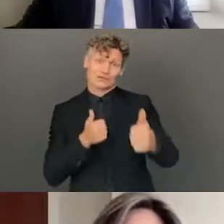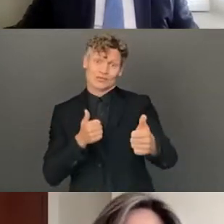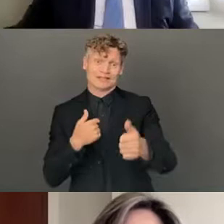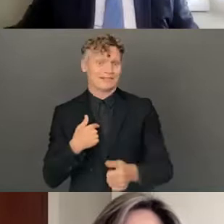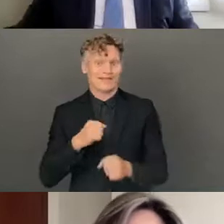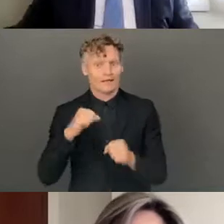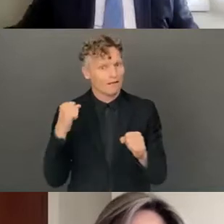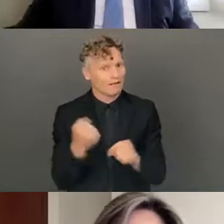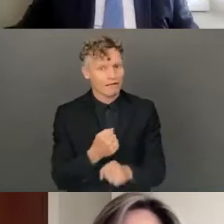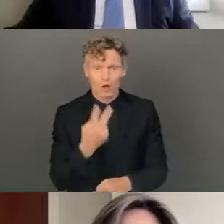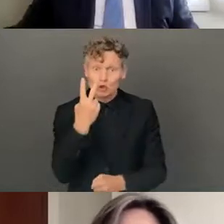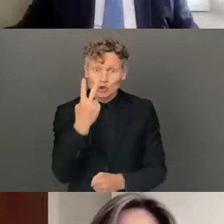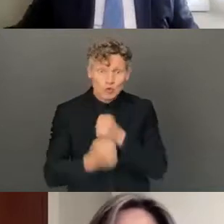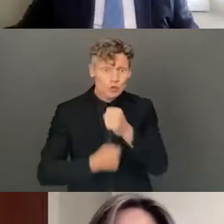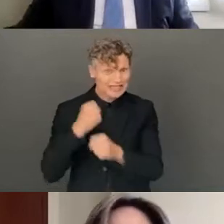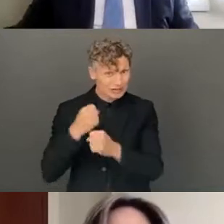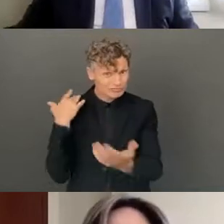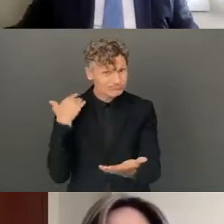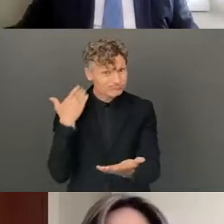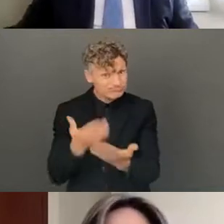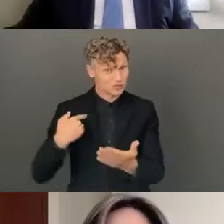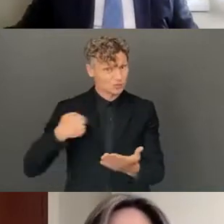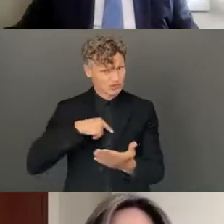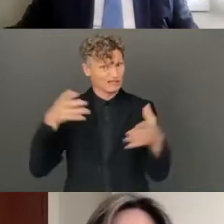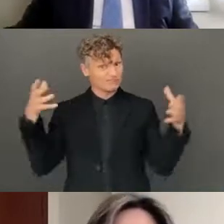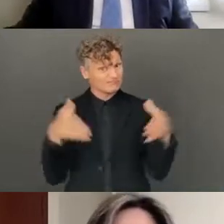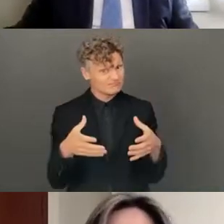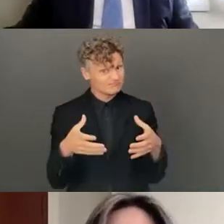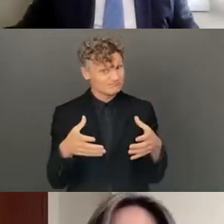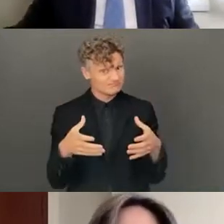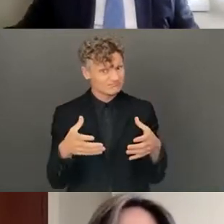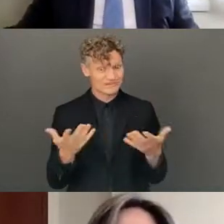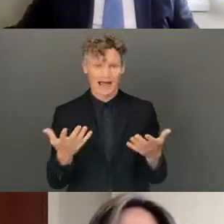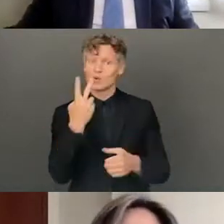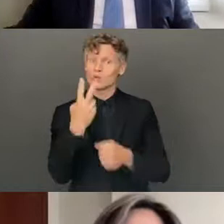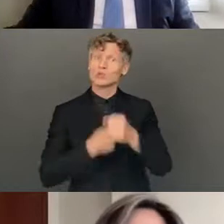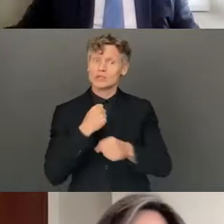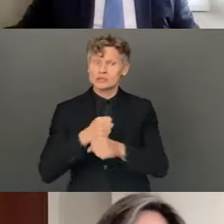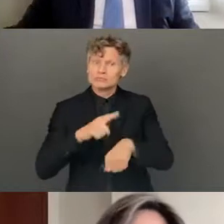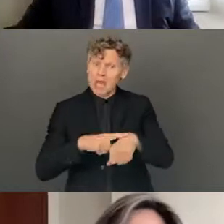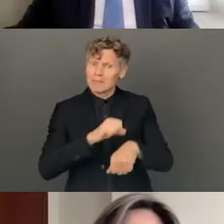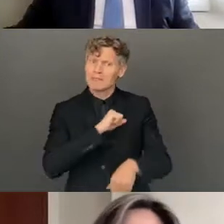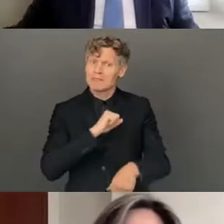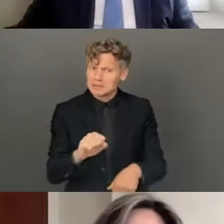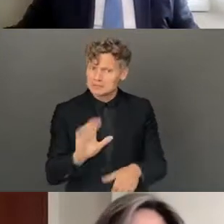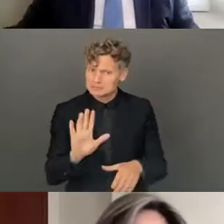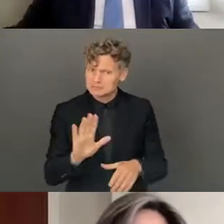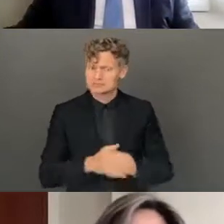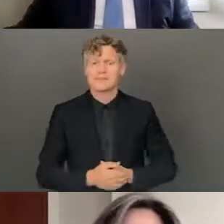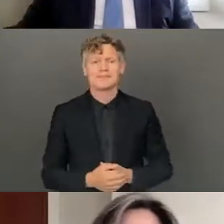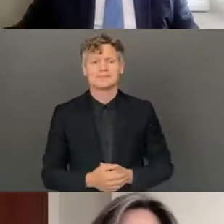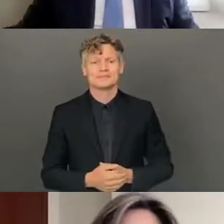ça fait 2 ans depuis qu'on s'est réunis en présentiel. Les 2 dernières années ont